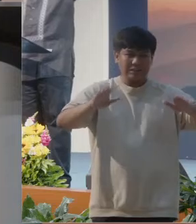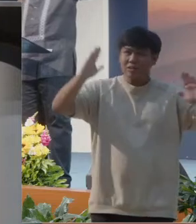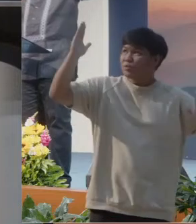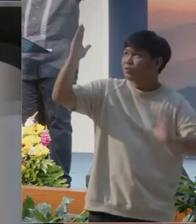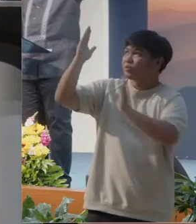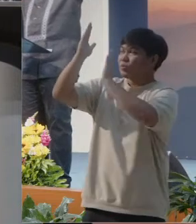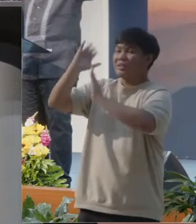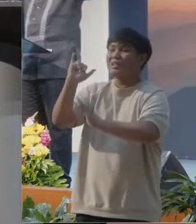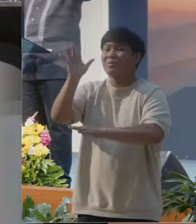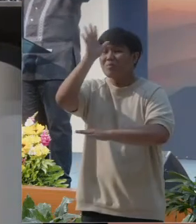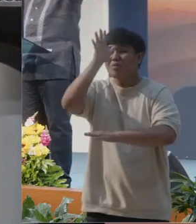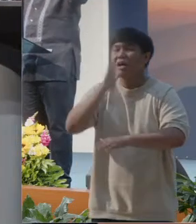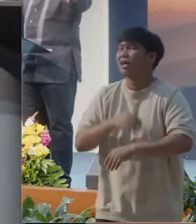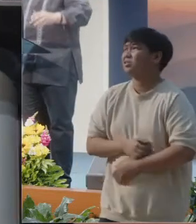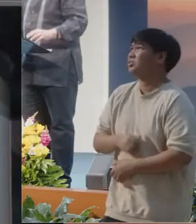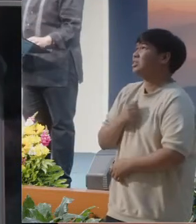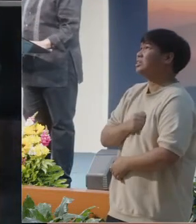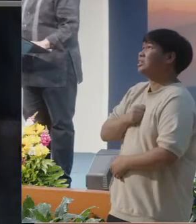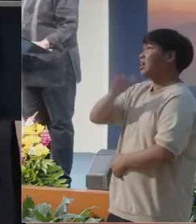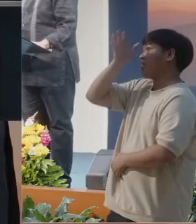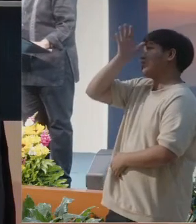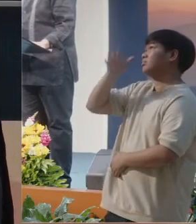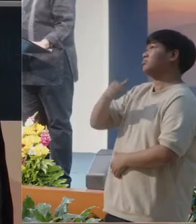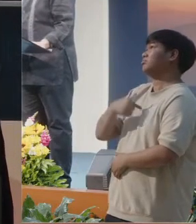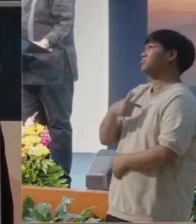"Lord, I made a mistake, nagkamali po."